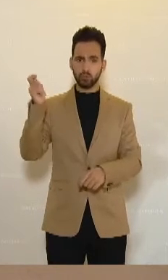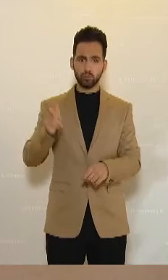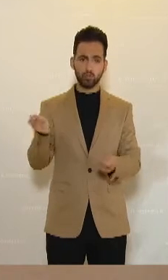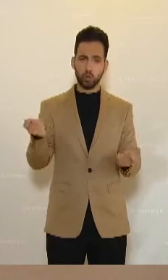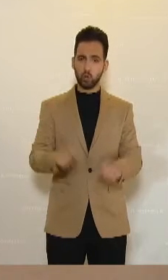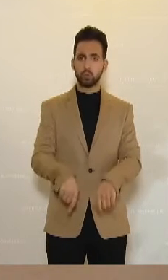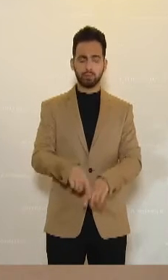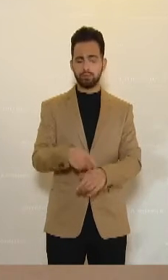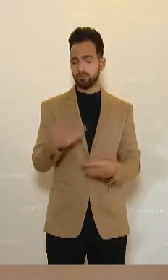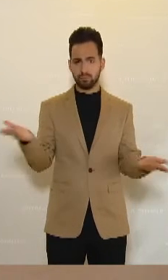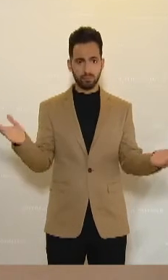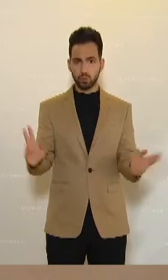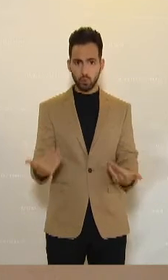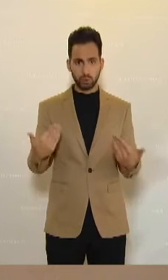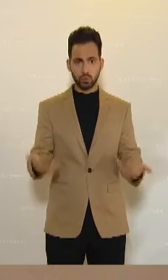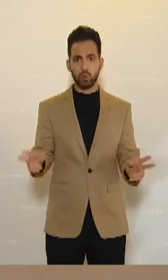So geht's nicht.